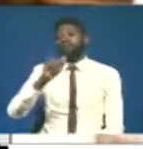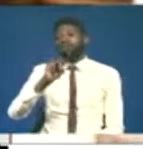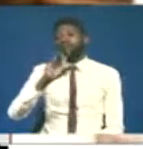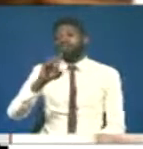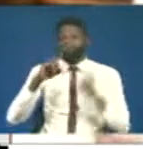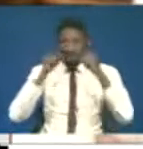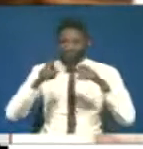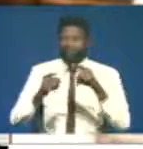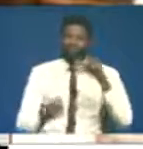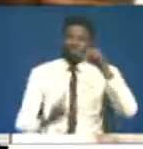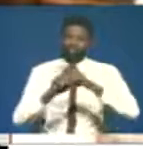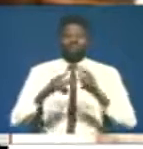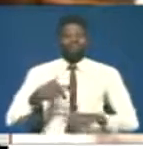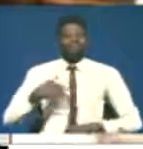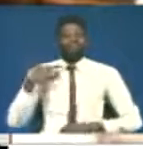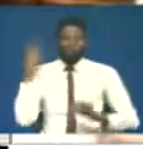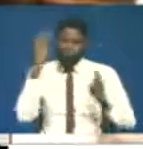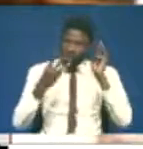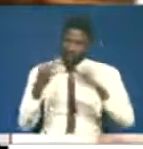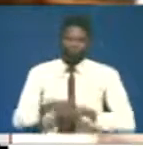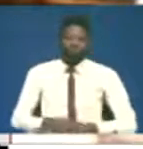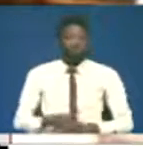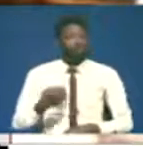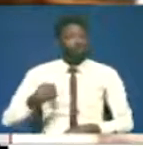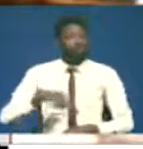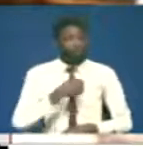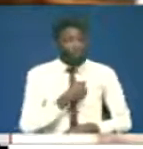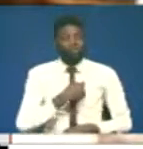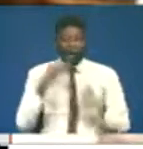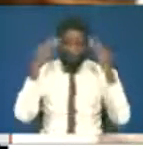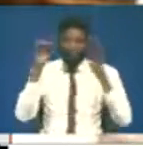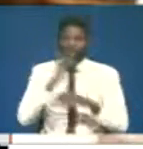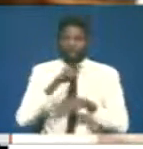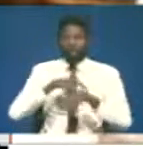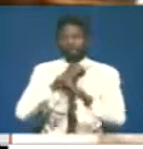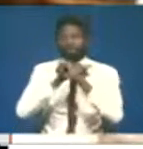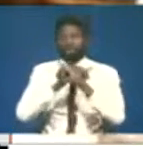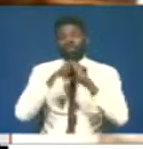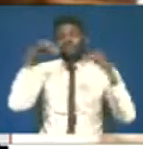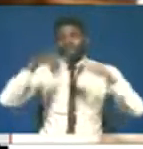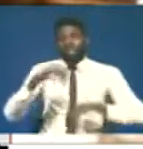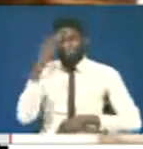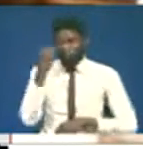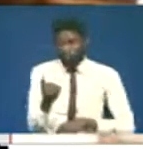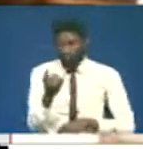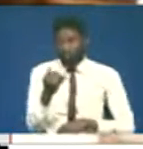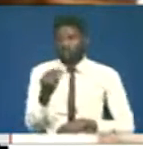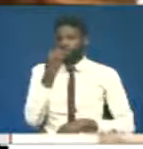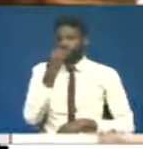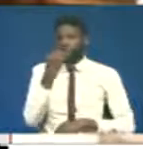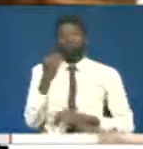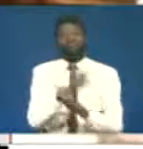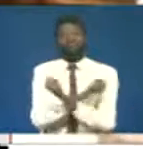are also very cognizant of the fact that the moment immunity goes down as a result of malnutrition, disease